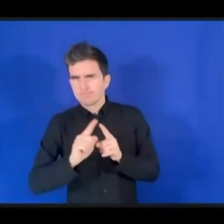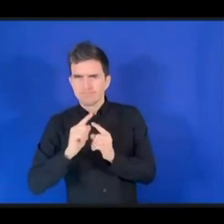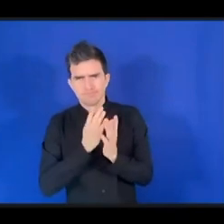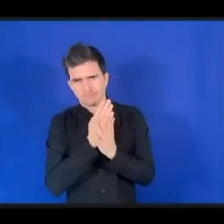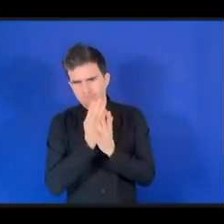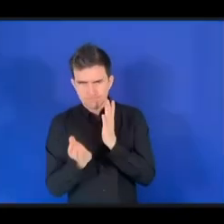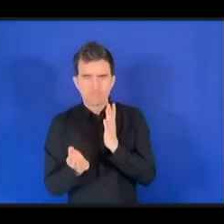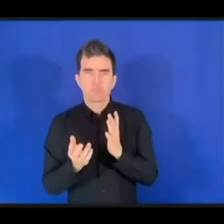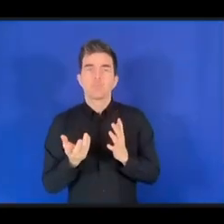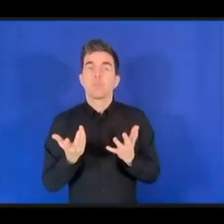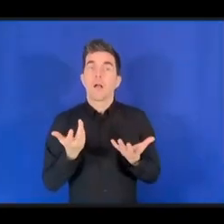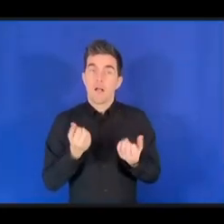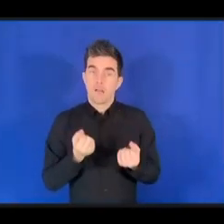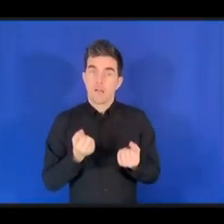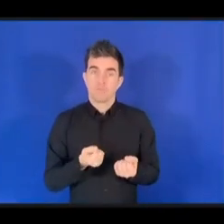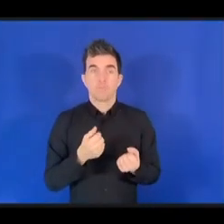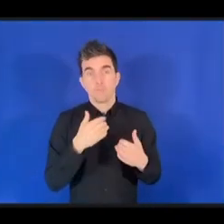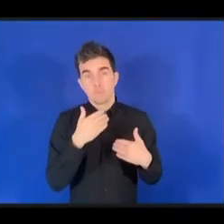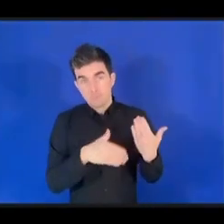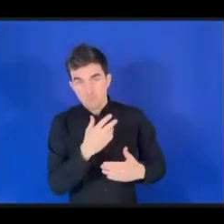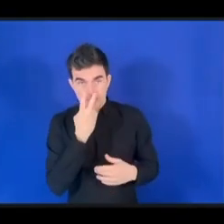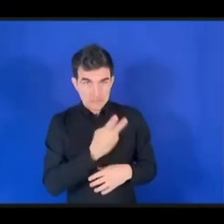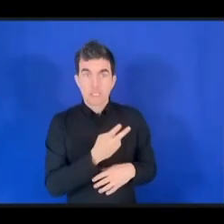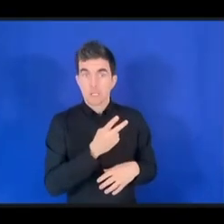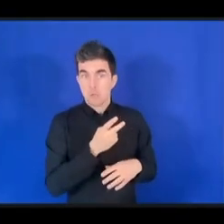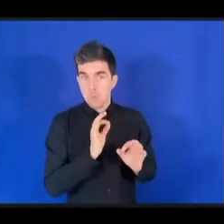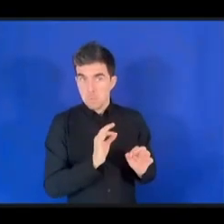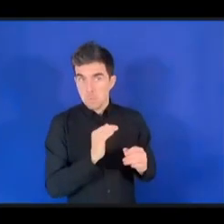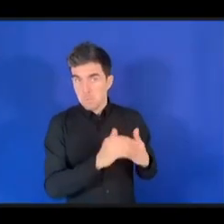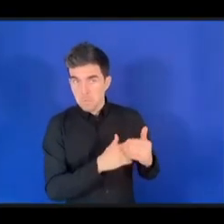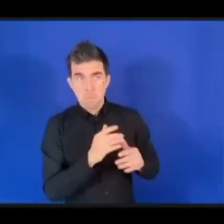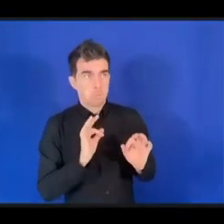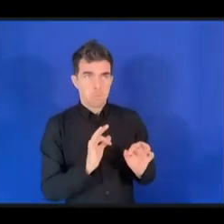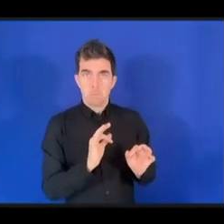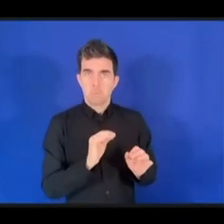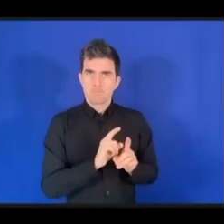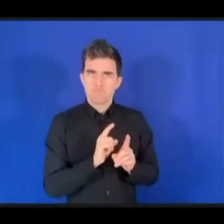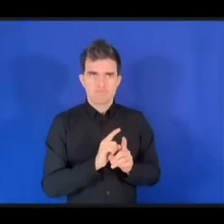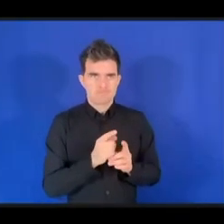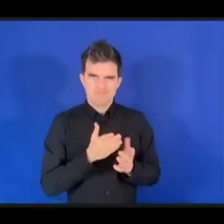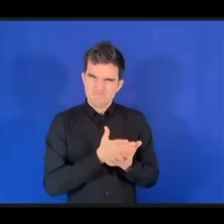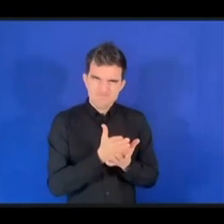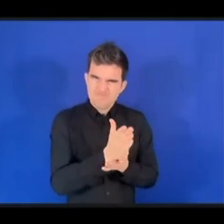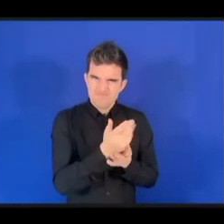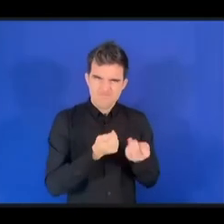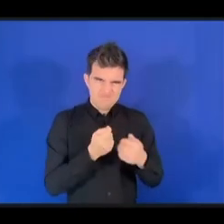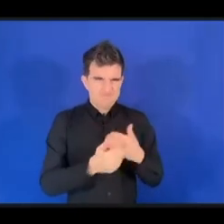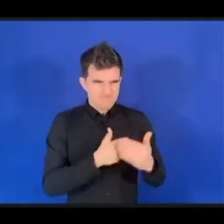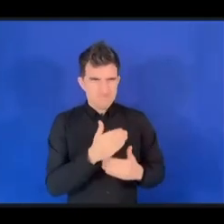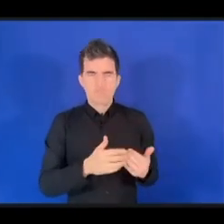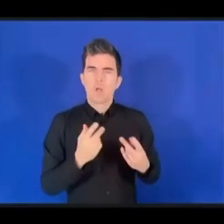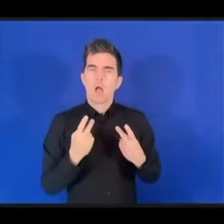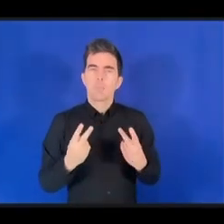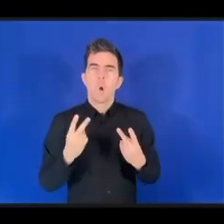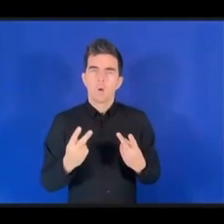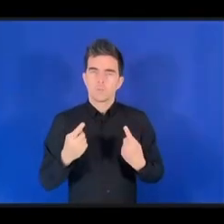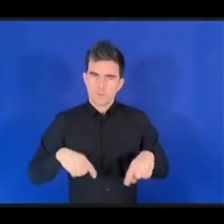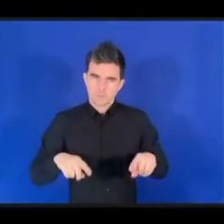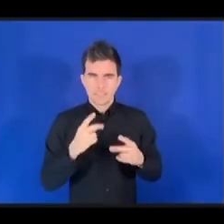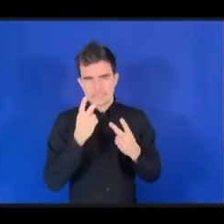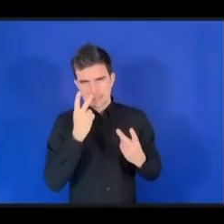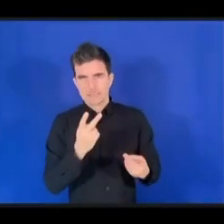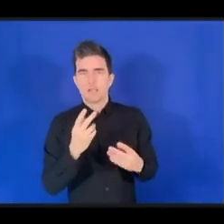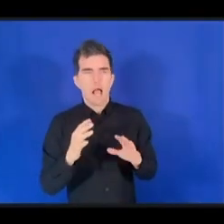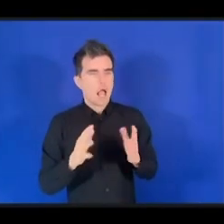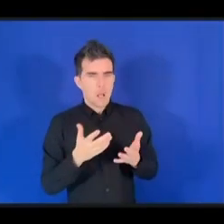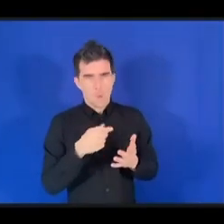た運用ができるということが必要になりますでそれがトがま今後未来に向けまして進化していく中で重要